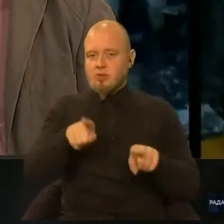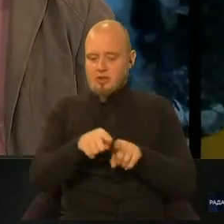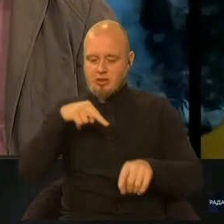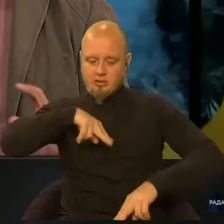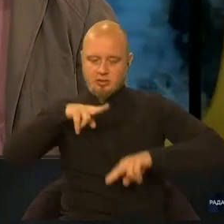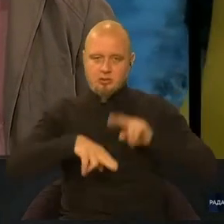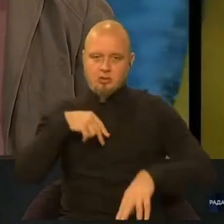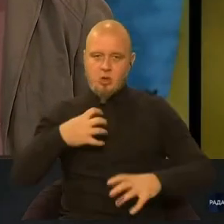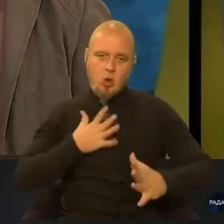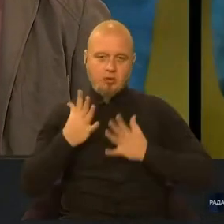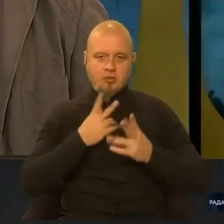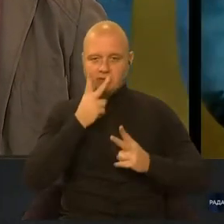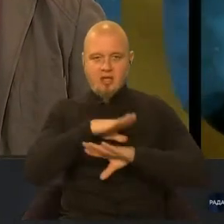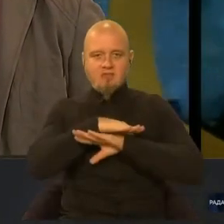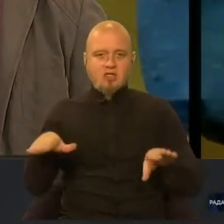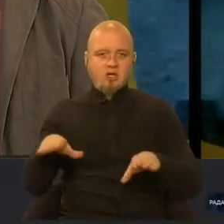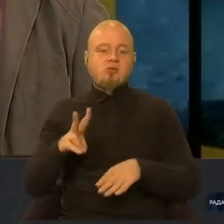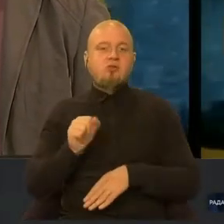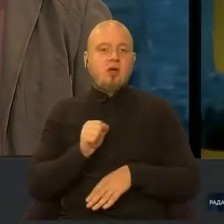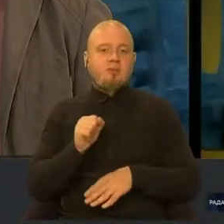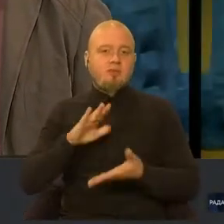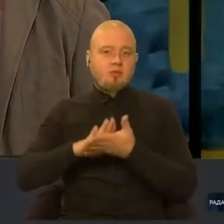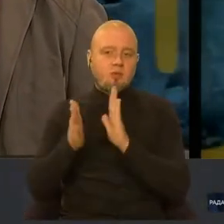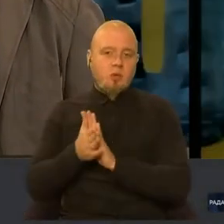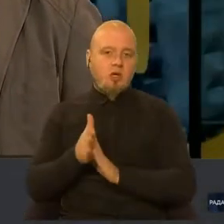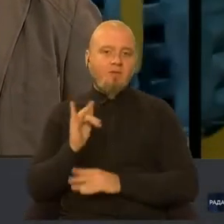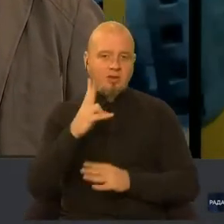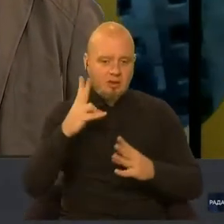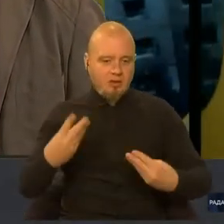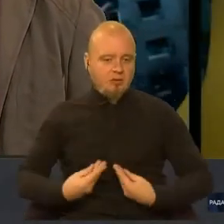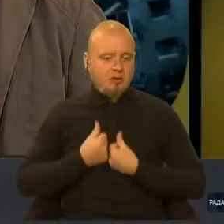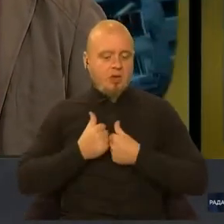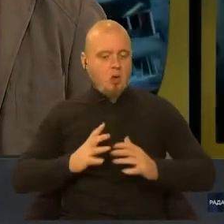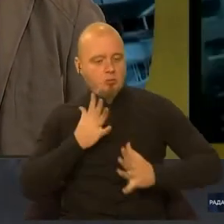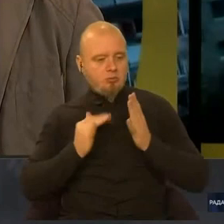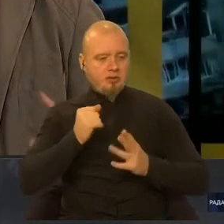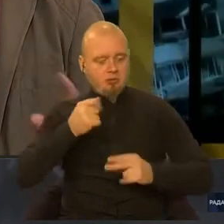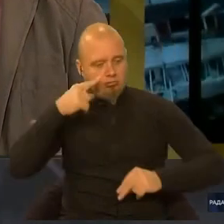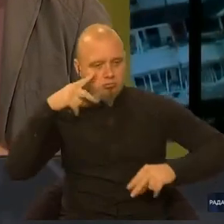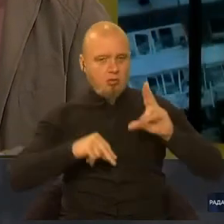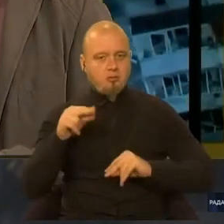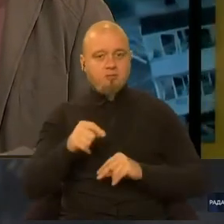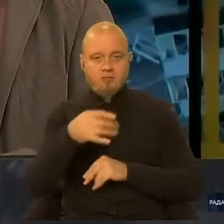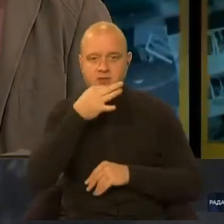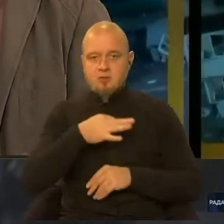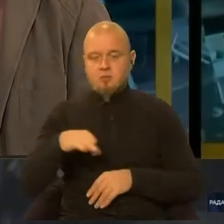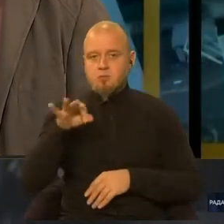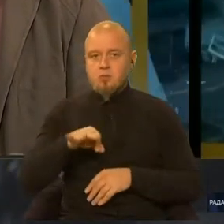настрій оптимістичний, незважаючи на ситуацію, він вселяє оптимізм і надію. А от ви сказали